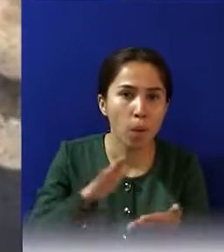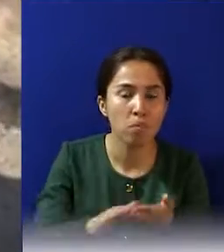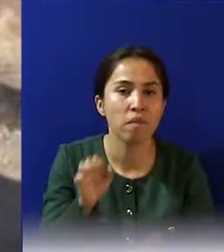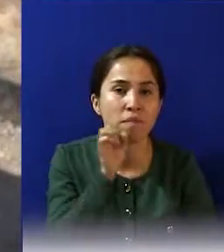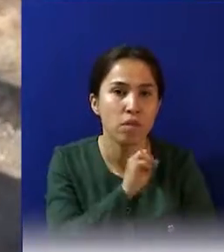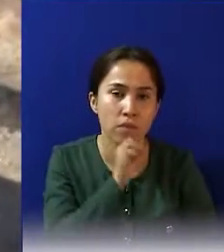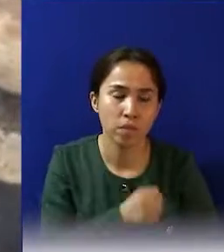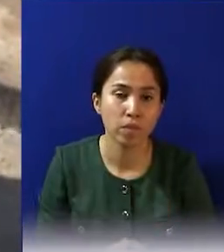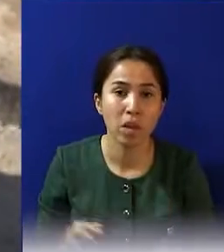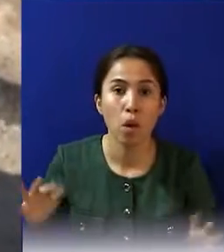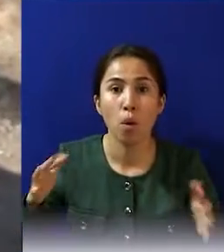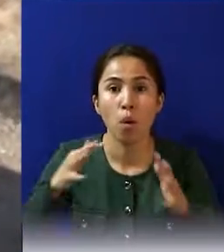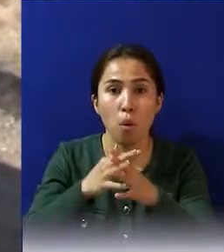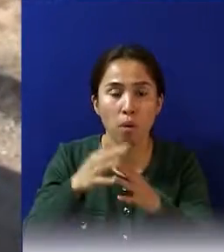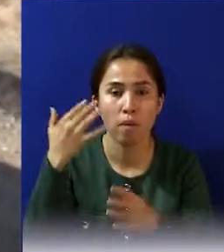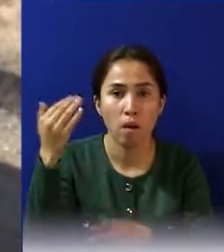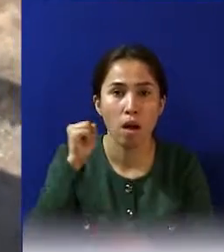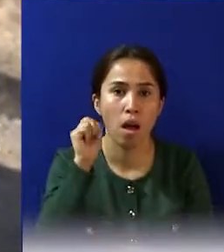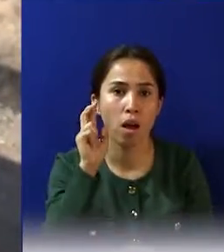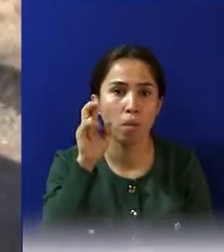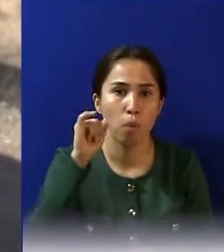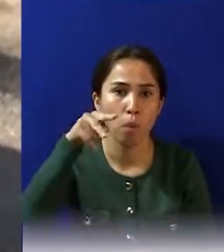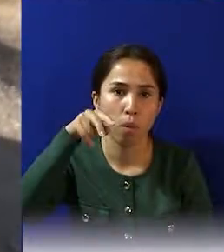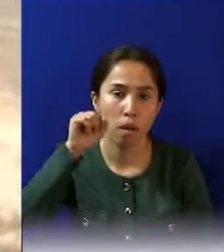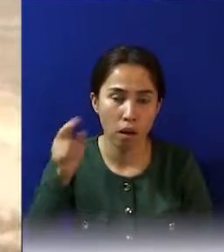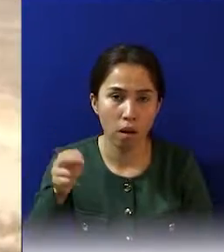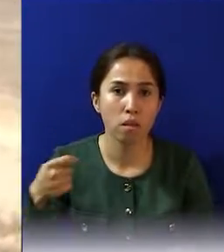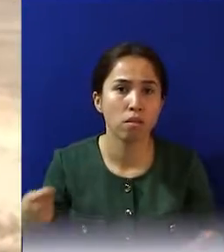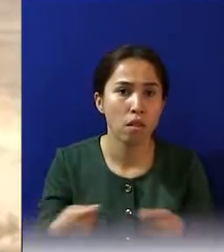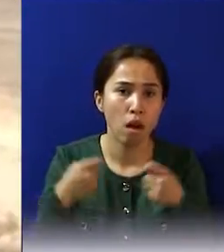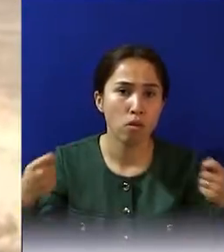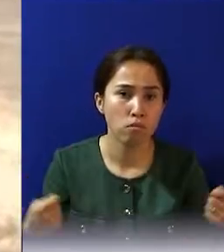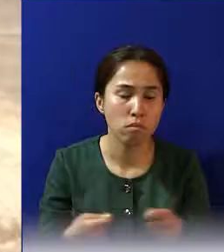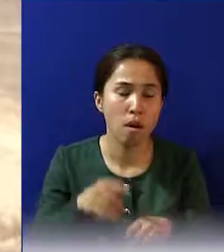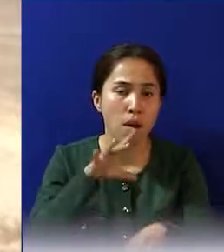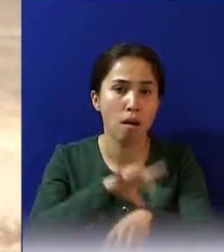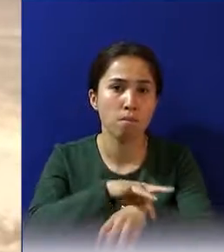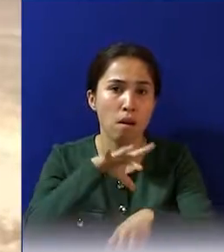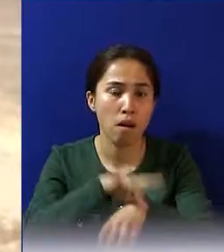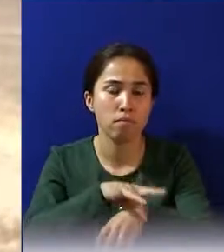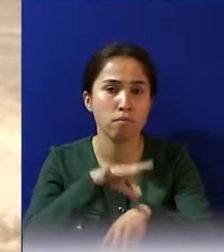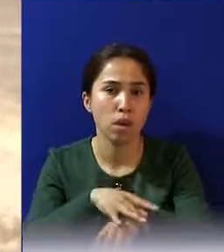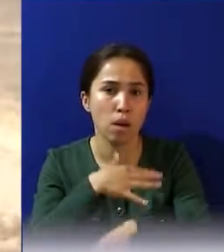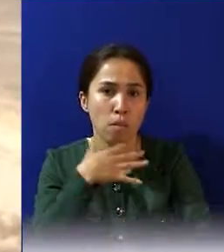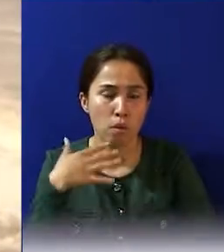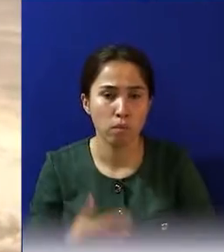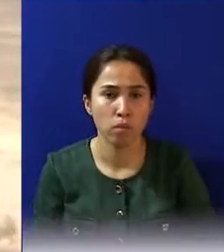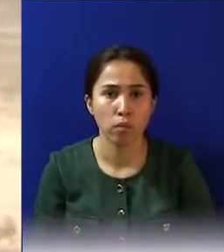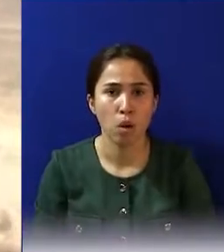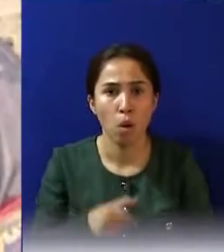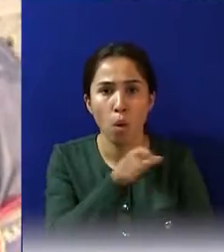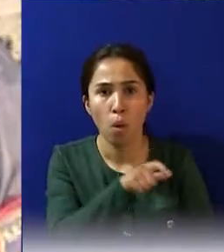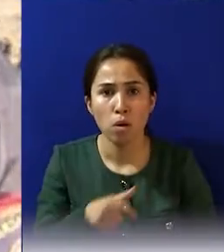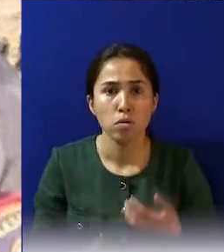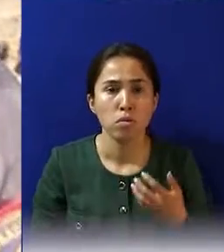горной местности Акбулымского сельского округа такие нарушения встречаются довольно часто. И не пугает людей ответственность за